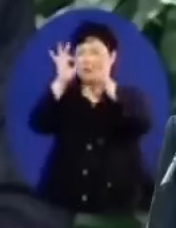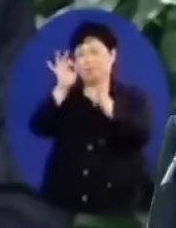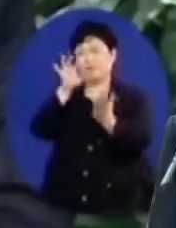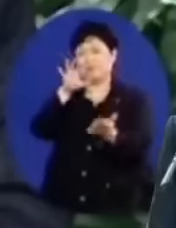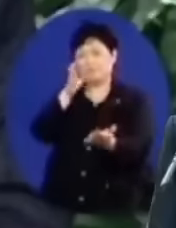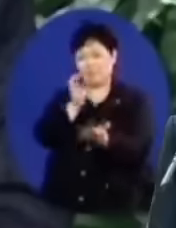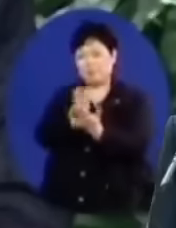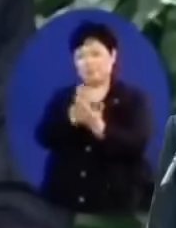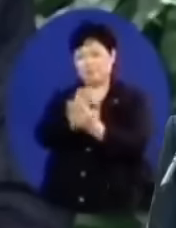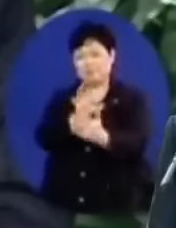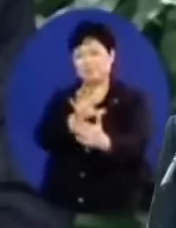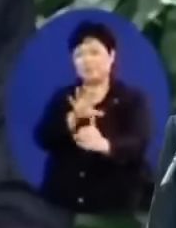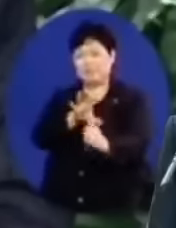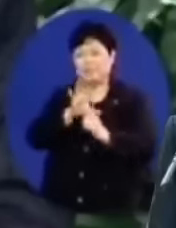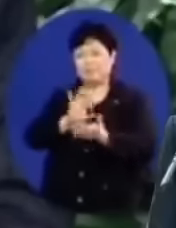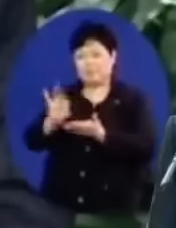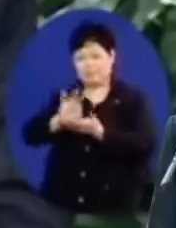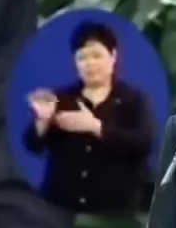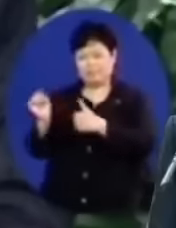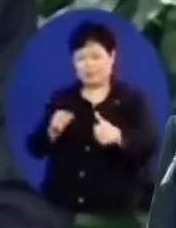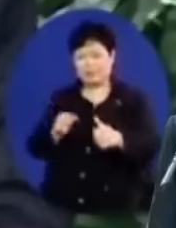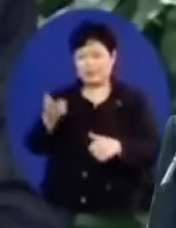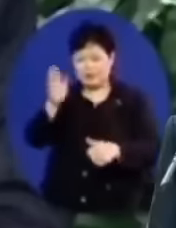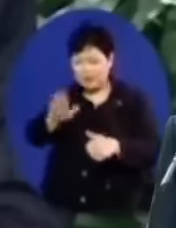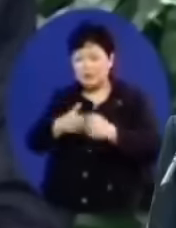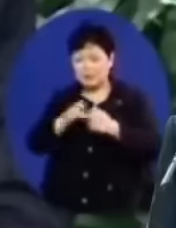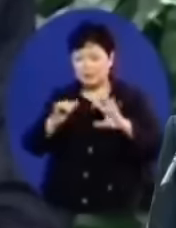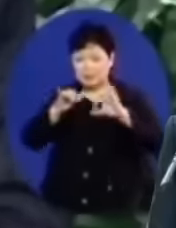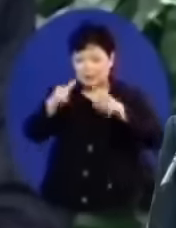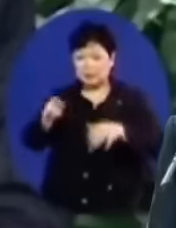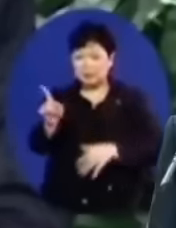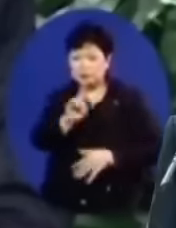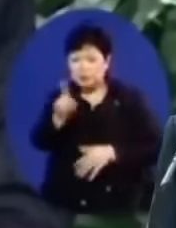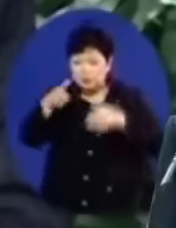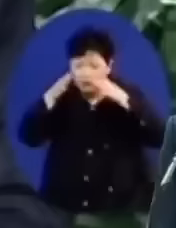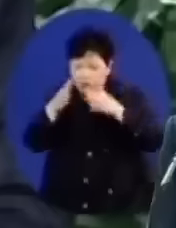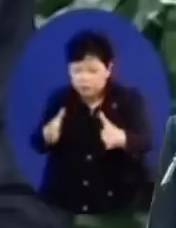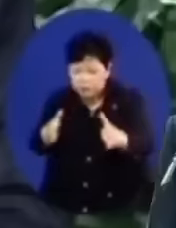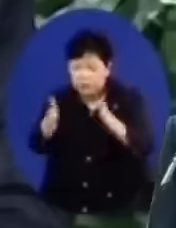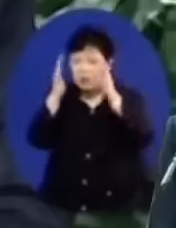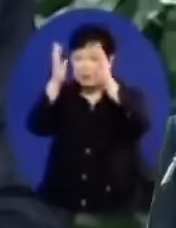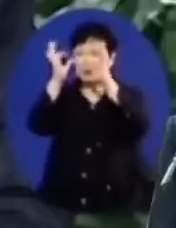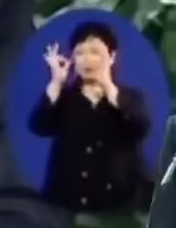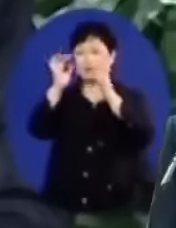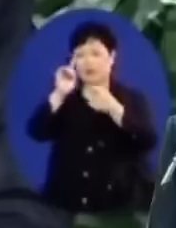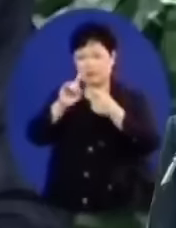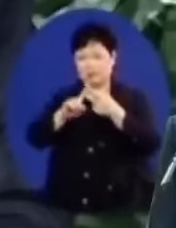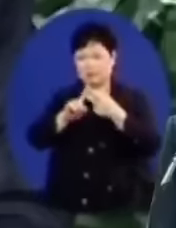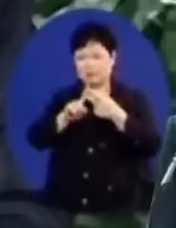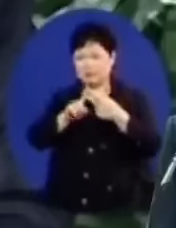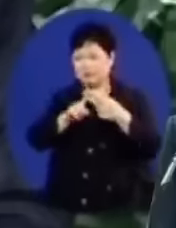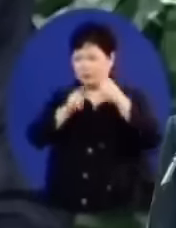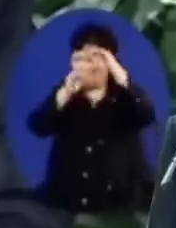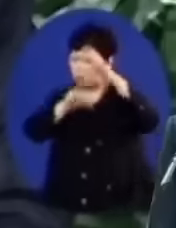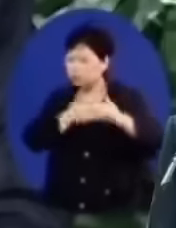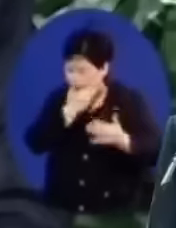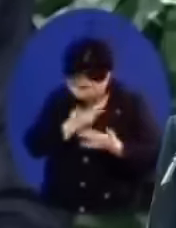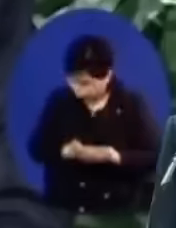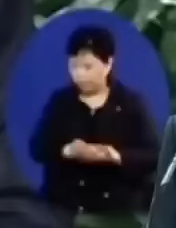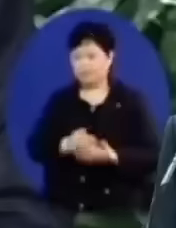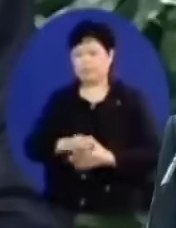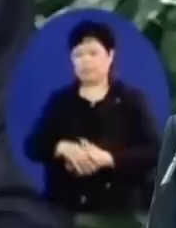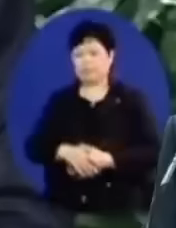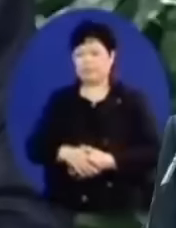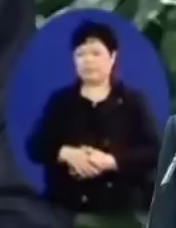것입니다. 그러므로 우리가 이 세상에서 무엇을 집중적으로 바라보는가 굉장히 중요합니다.